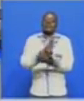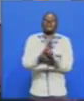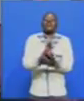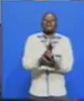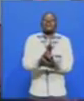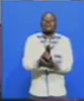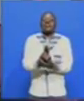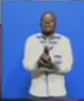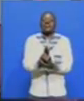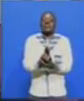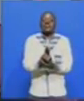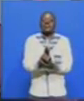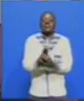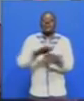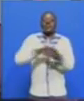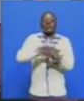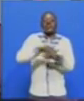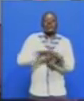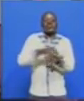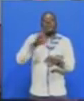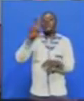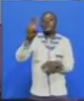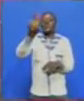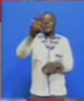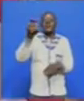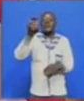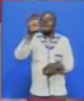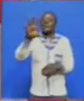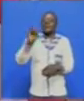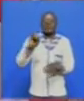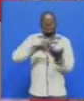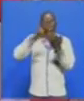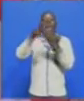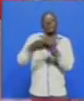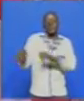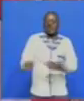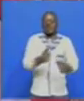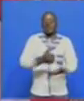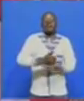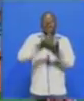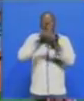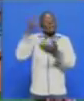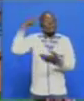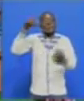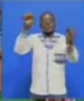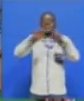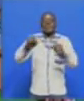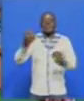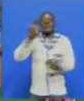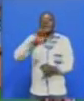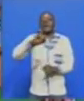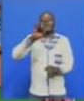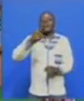Nabaloum. Sur les 250 projets reçus pour l'action d'appui à la structuration de l'incubateur,